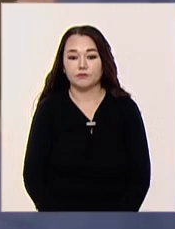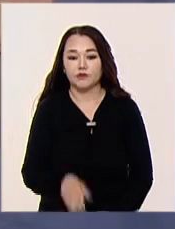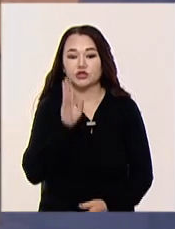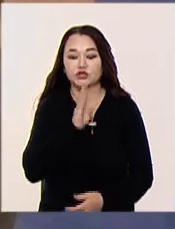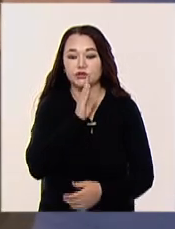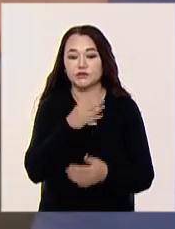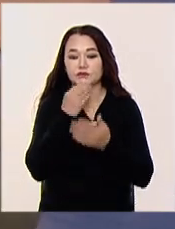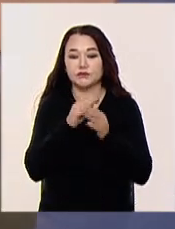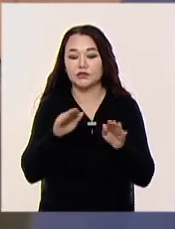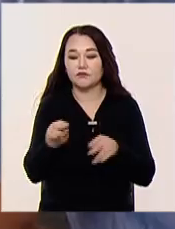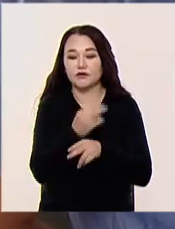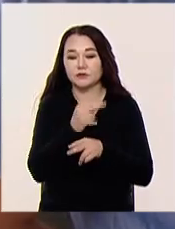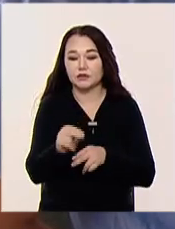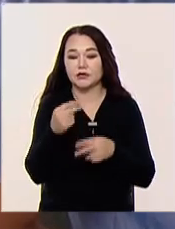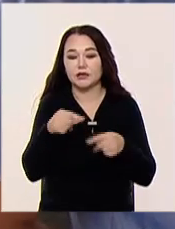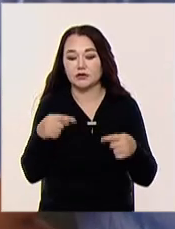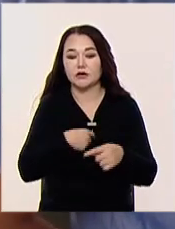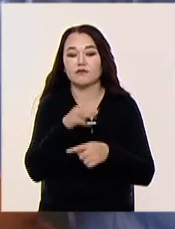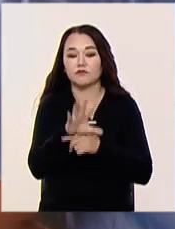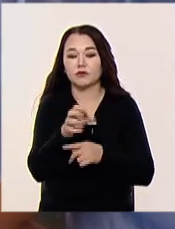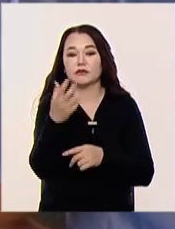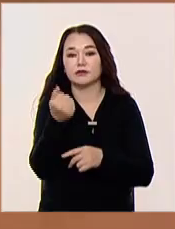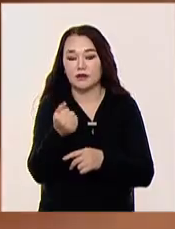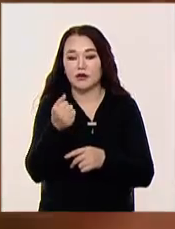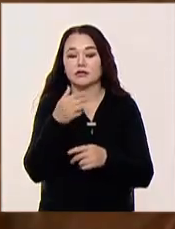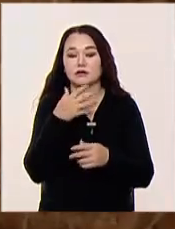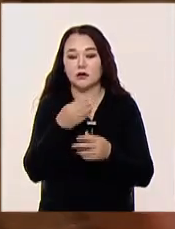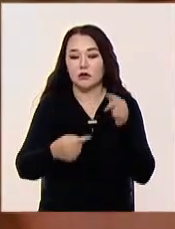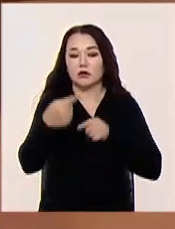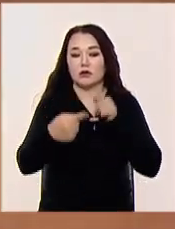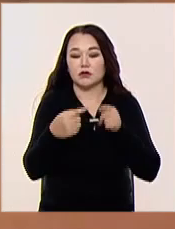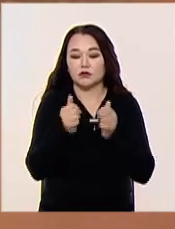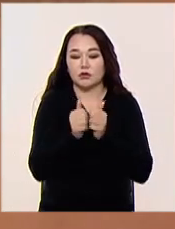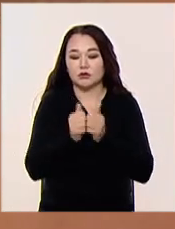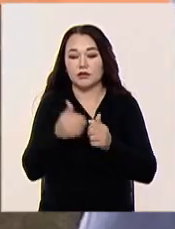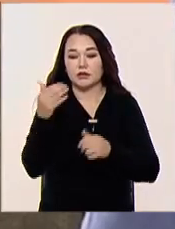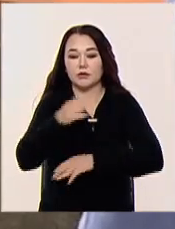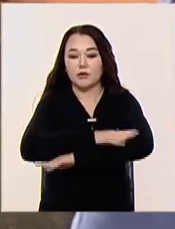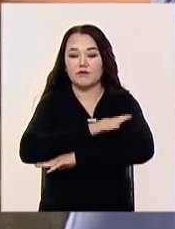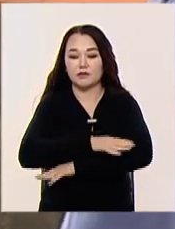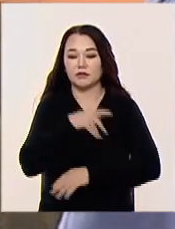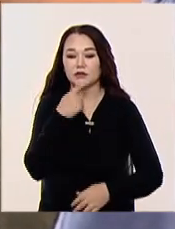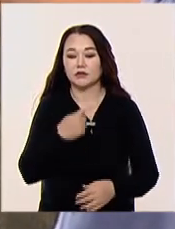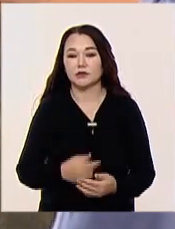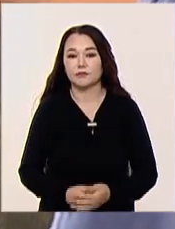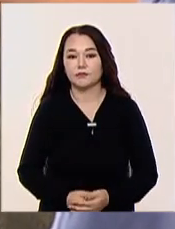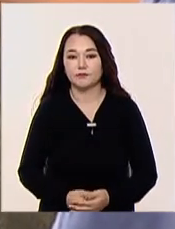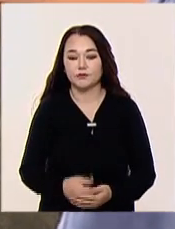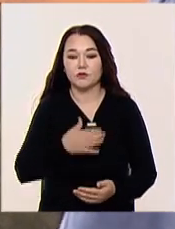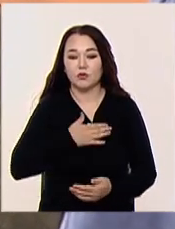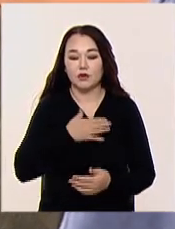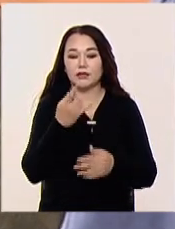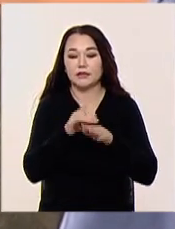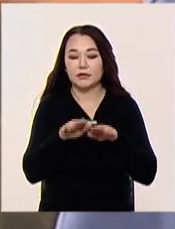Әйел балаларға тәрбие беру үшін кейде ұрсатын мойындап отыр. Өзімен ерегісіп қалған көршілердің әрекеті бұл дейді. Сіздер жаңағы менің